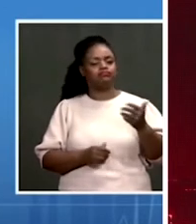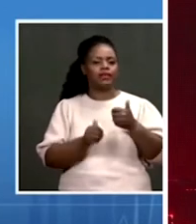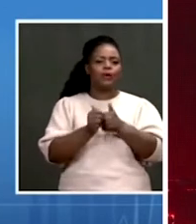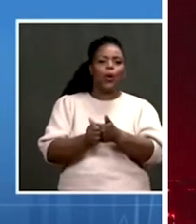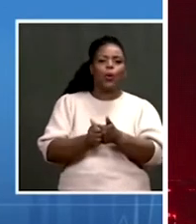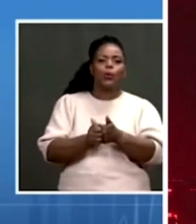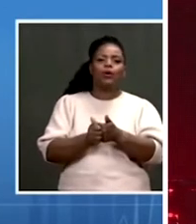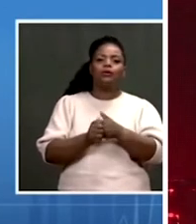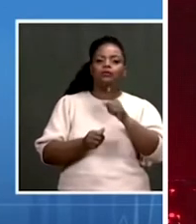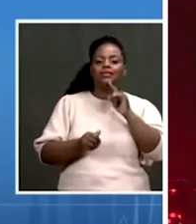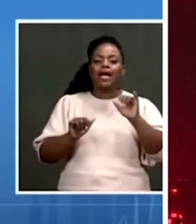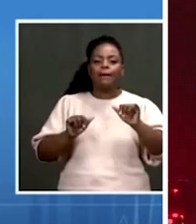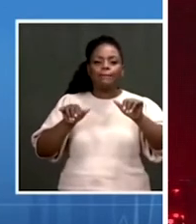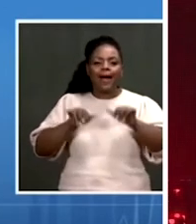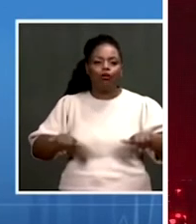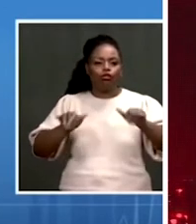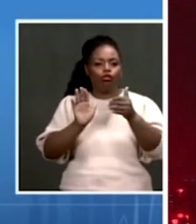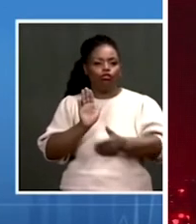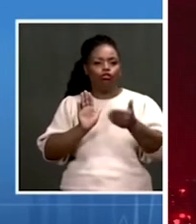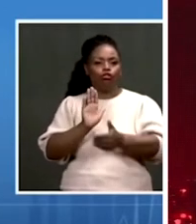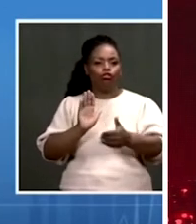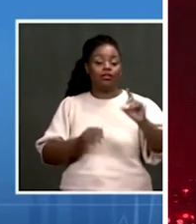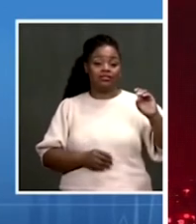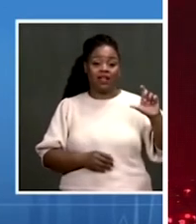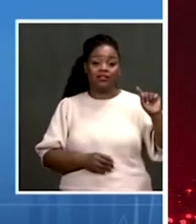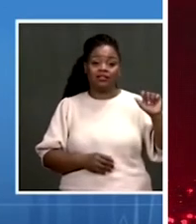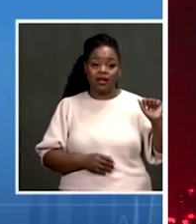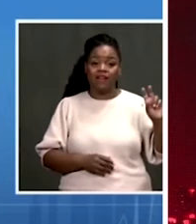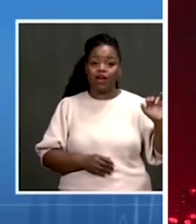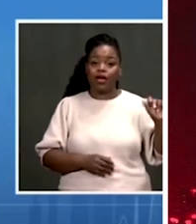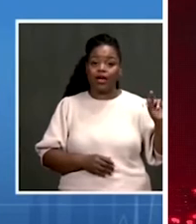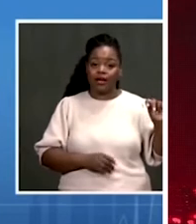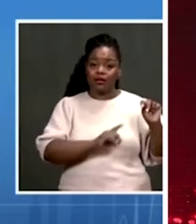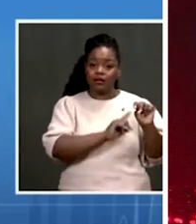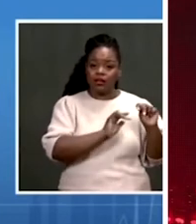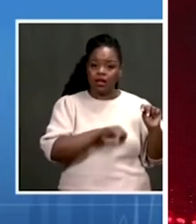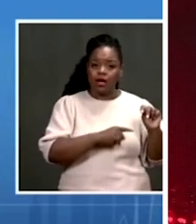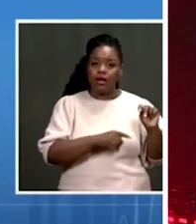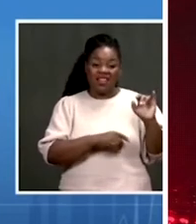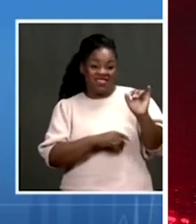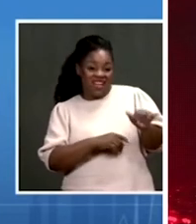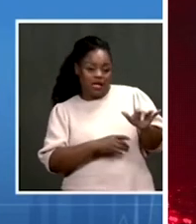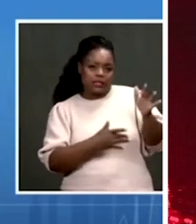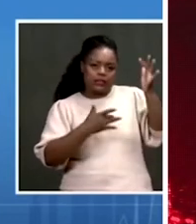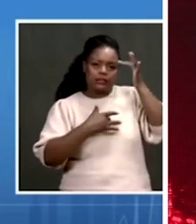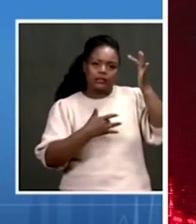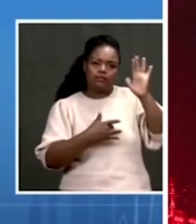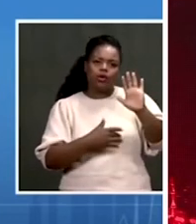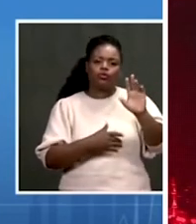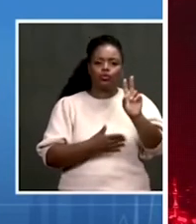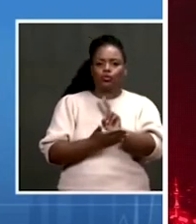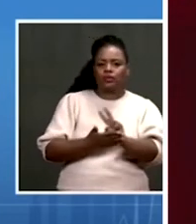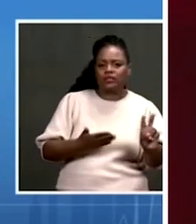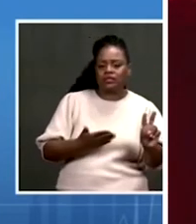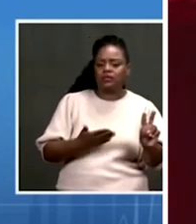ve hastalık belirtilerinin daha şiddetli olduğunu tespit edildiğini belirtip bu yüzden defa açı Corona virüsü